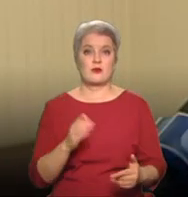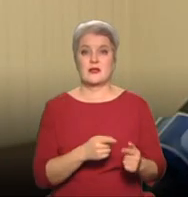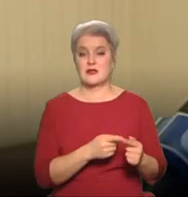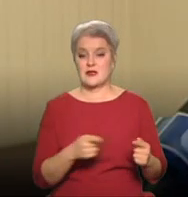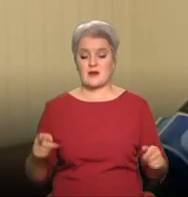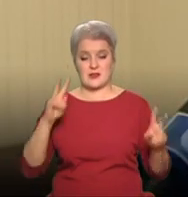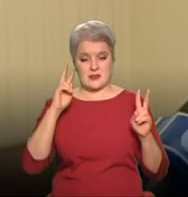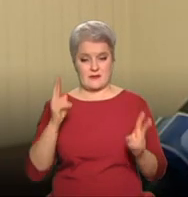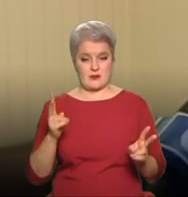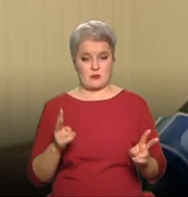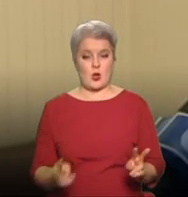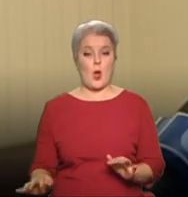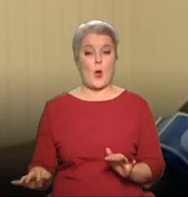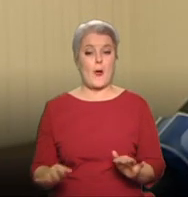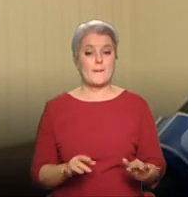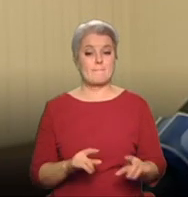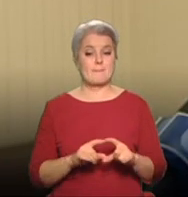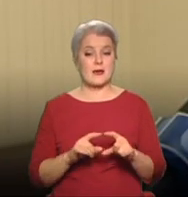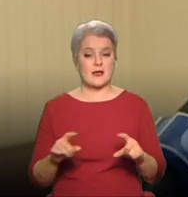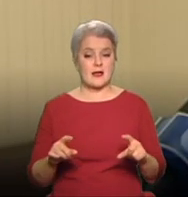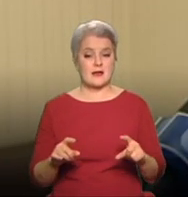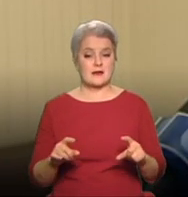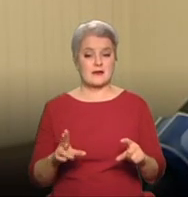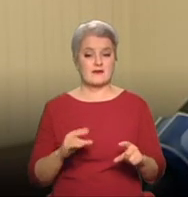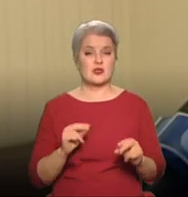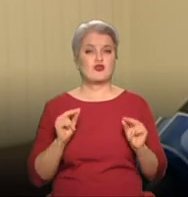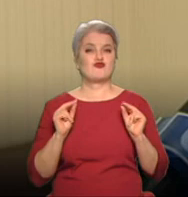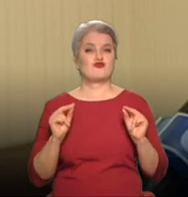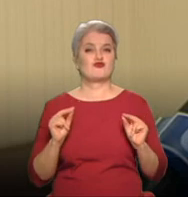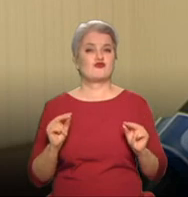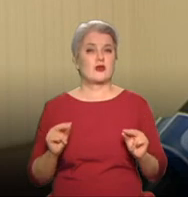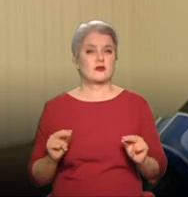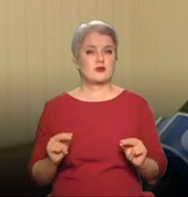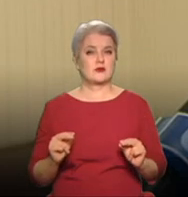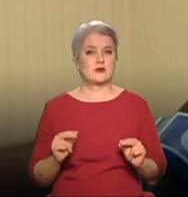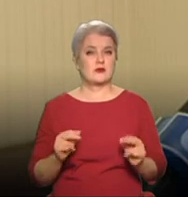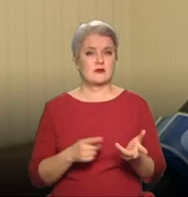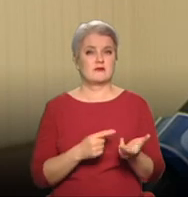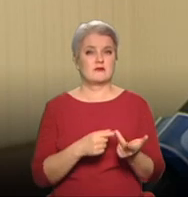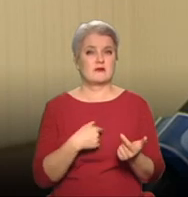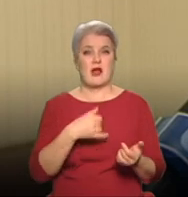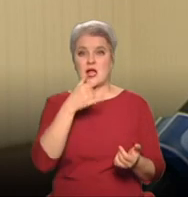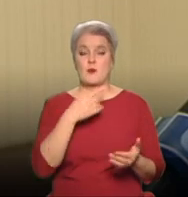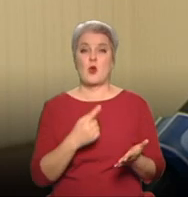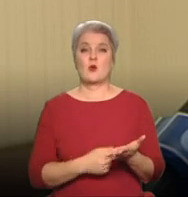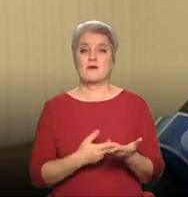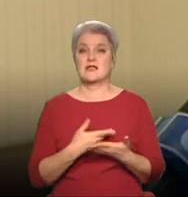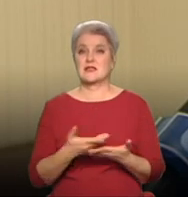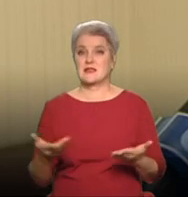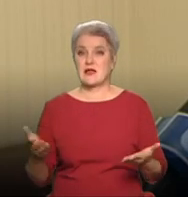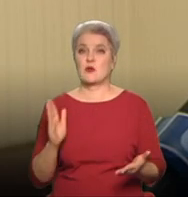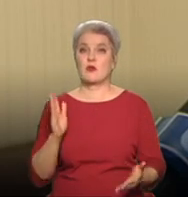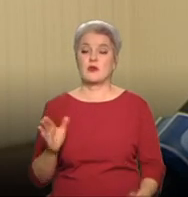його декларованій чесності не може довести нам, як комісії, і вам, як споживачу, що він буде